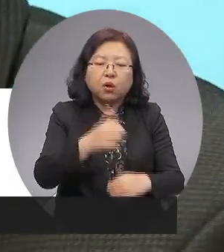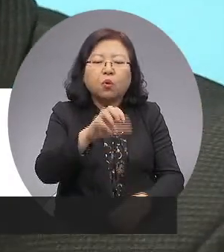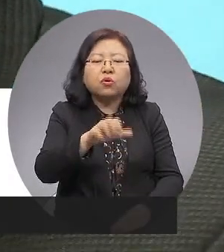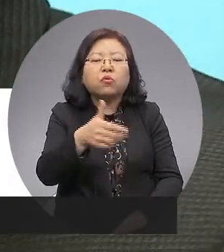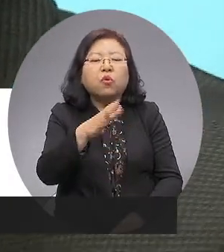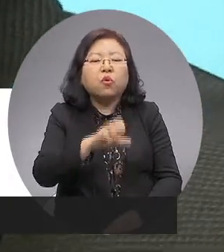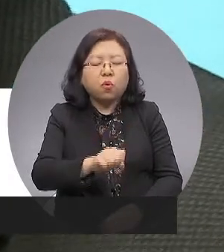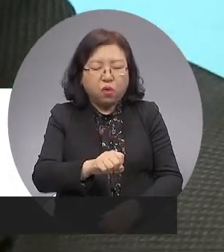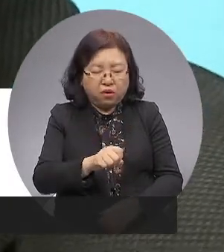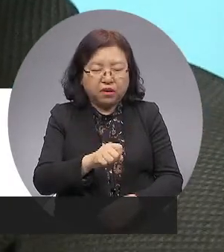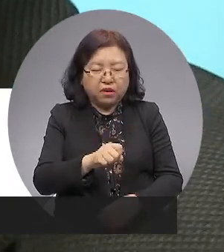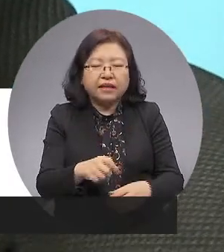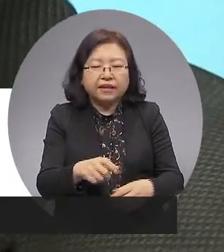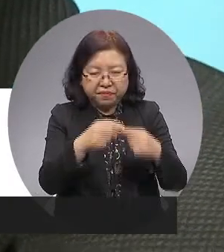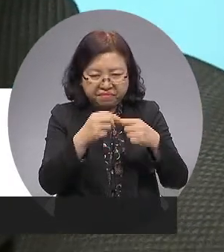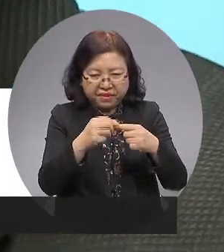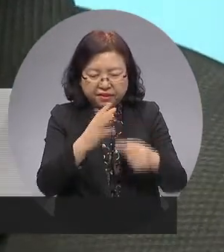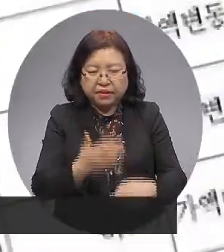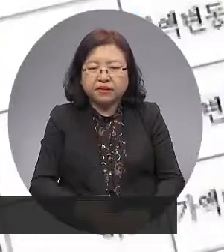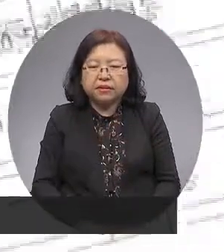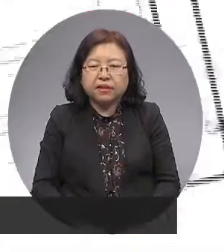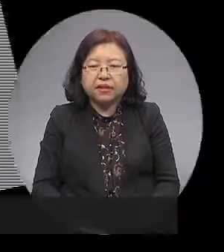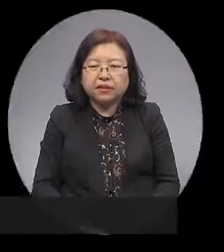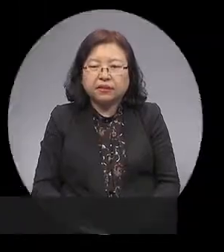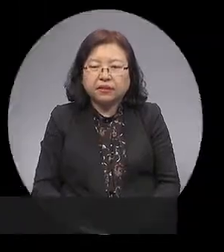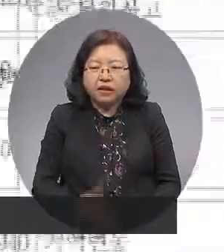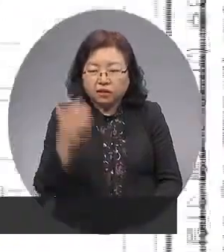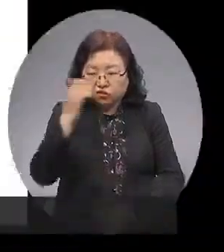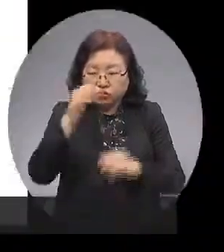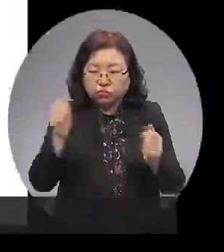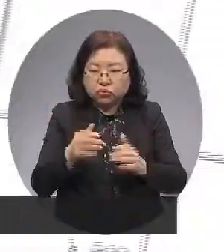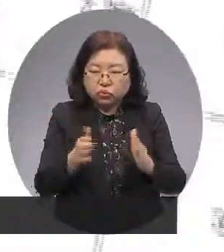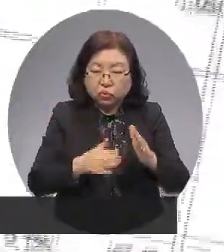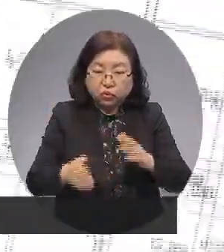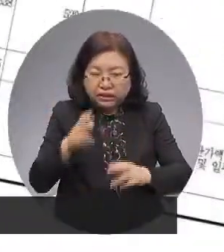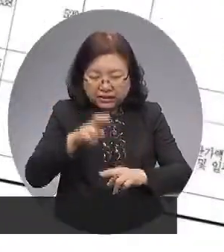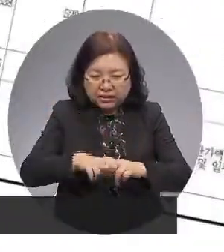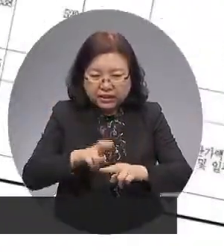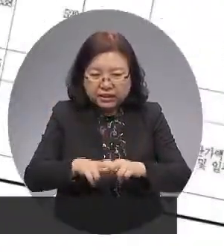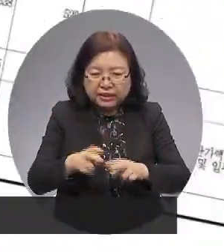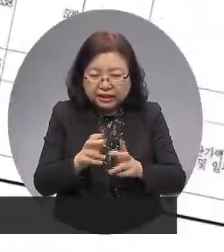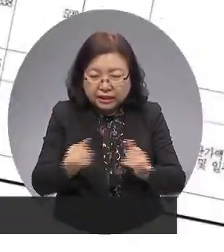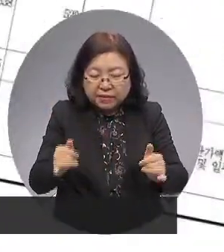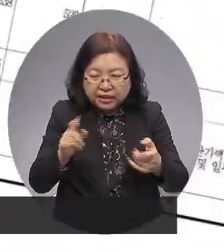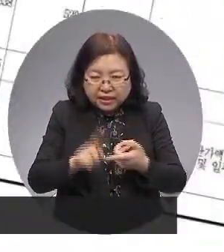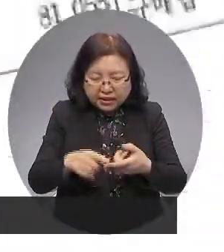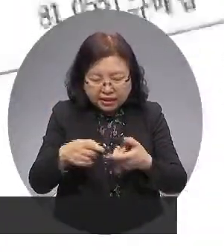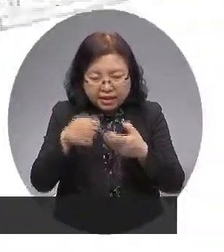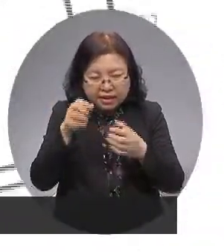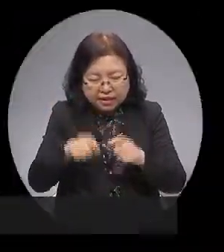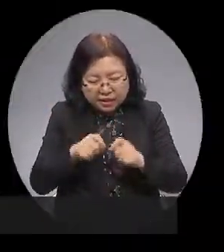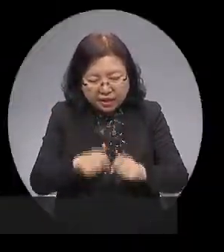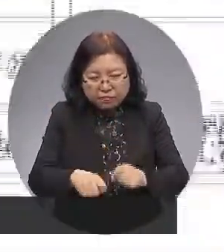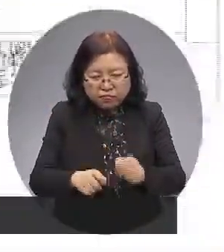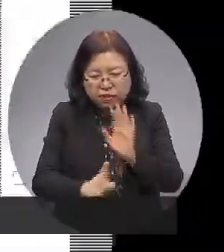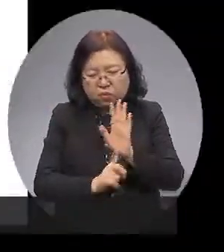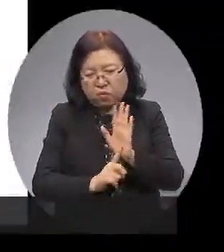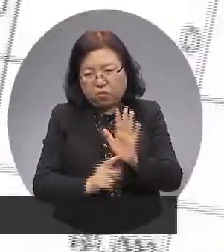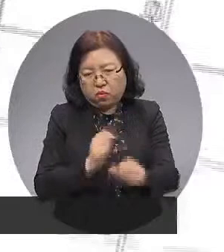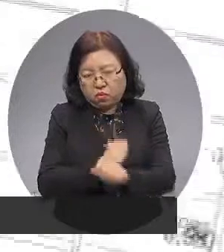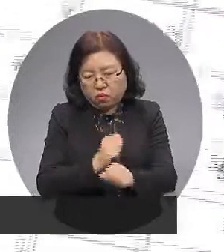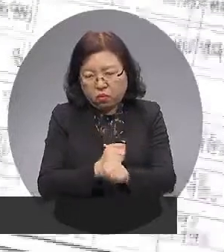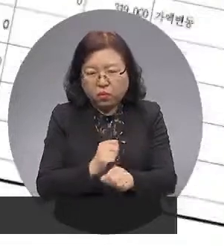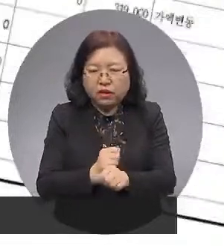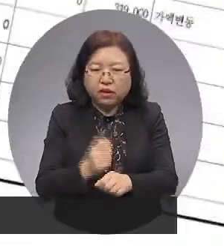원을 신고해 1위에 올랐습니다. 충북 공직자에 대한 재산 공개 세부 내용은 대한민국